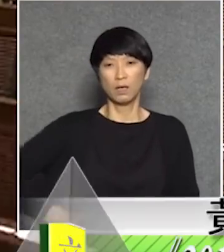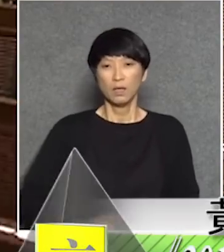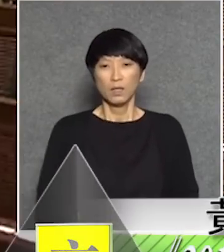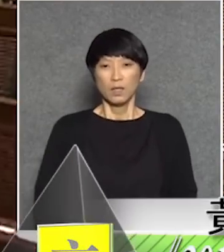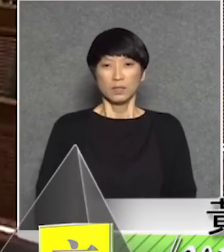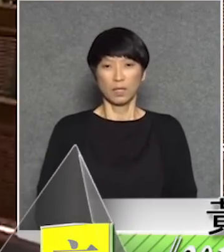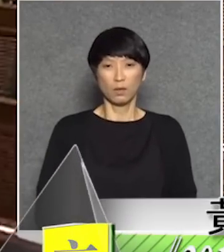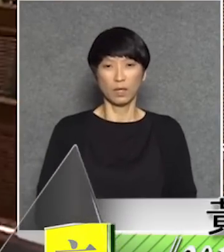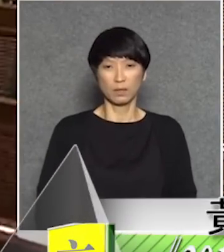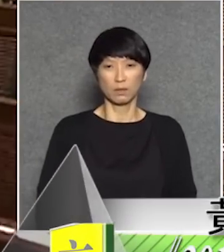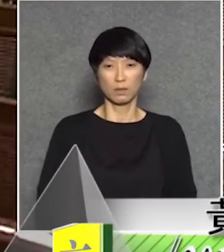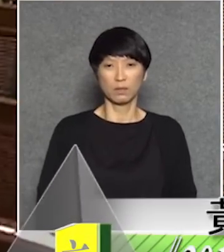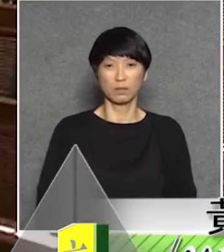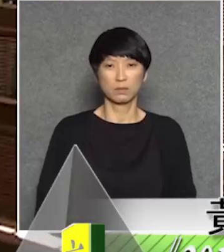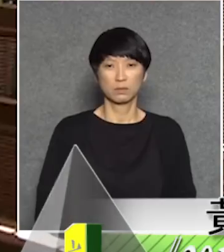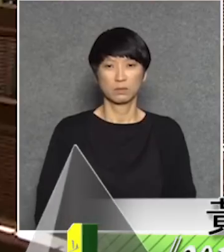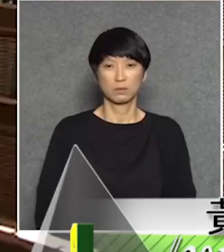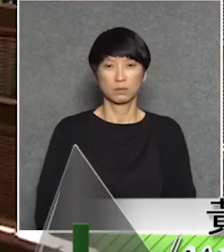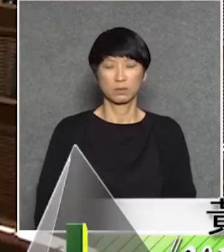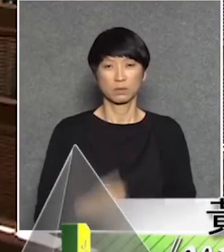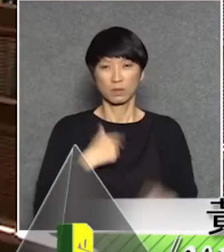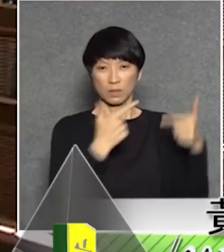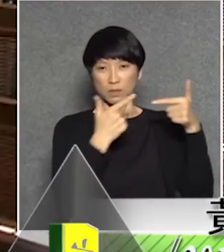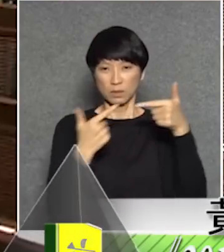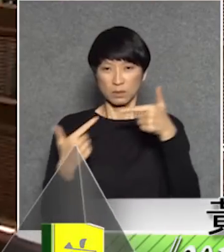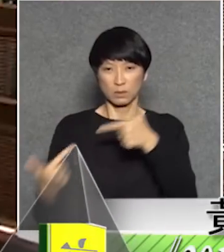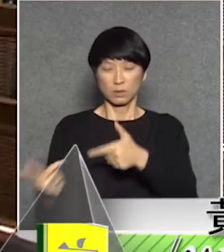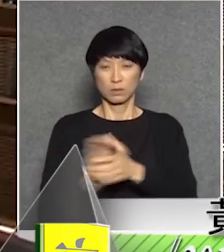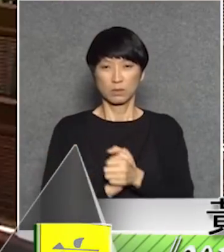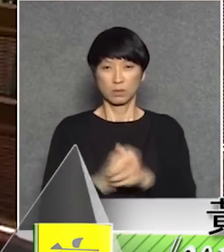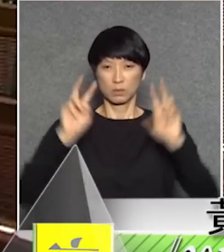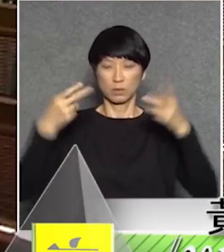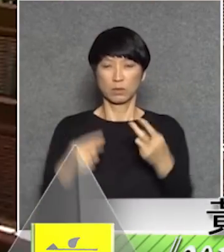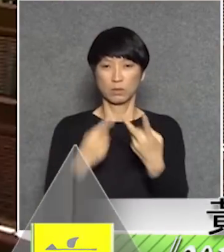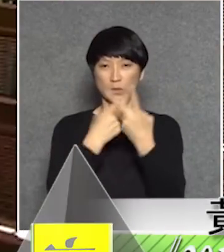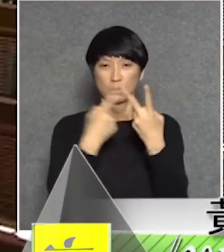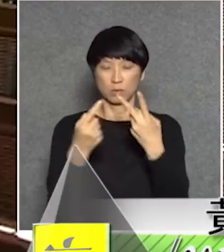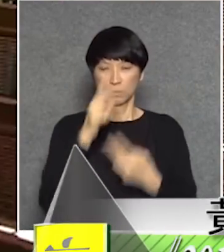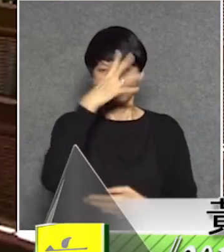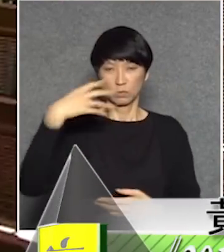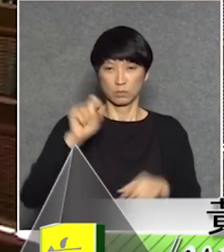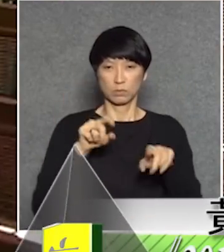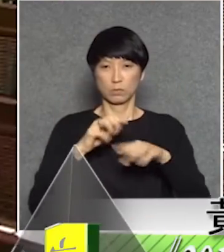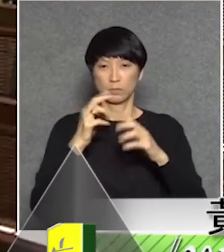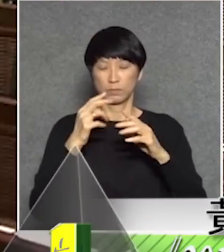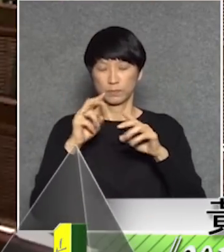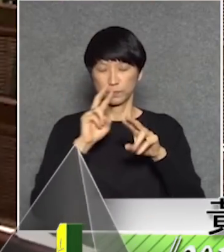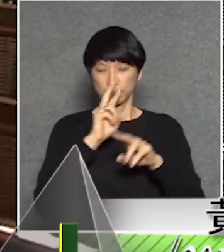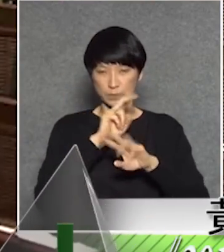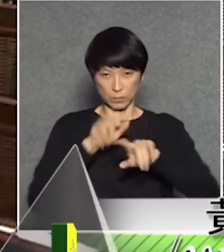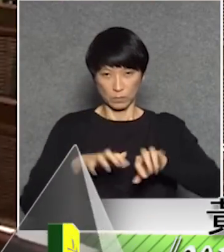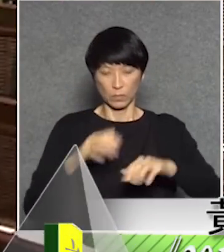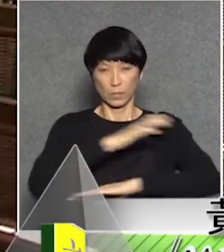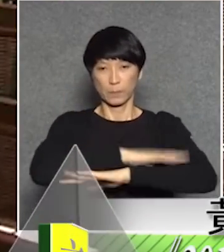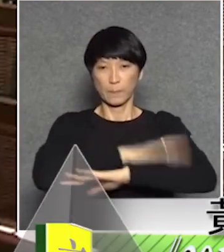多谢主席。嗱，我继续系就呢、这个总目21行政长官办公室啊，咁、这、呢个即系修正案编号